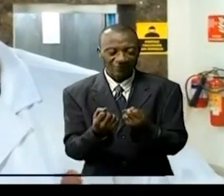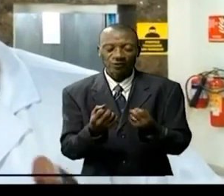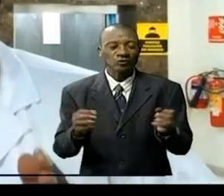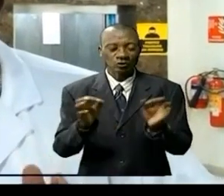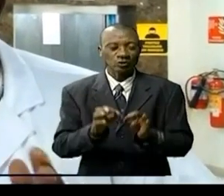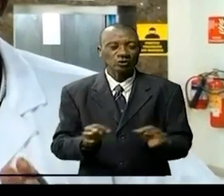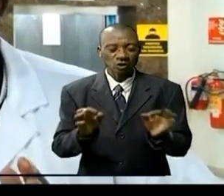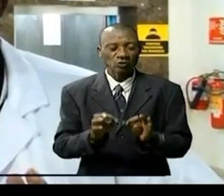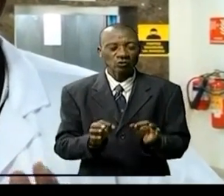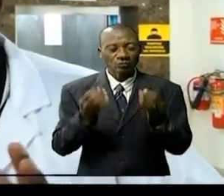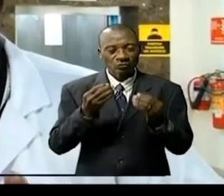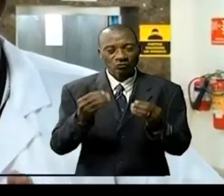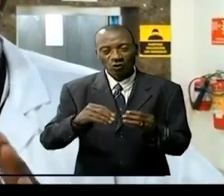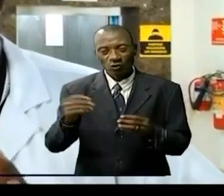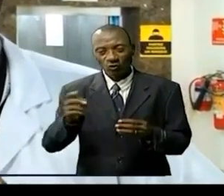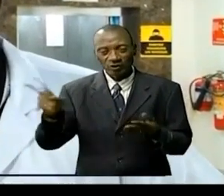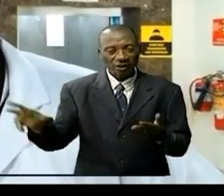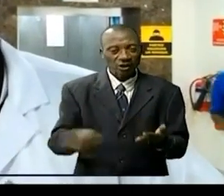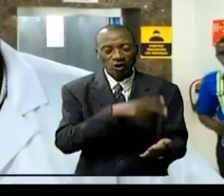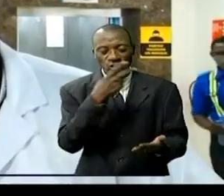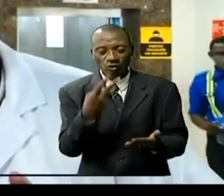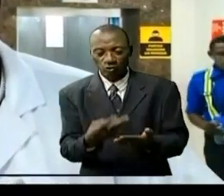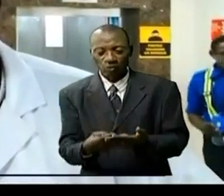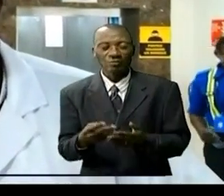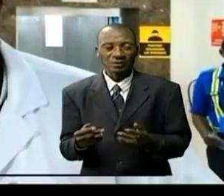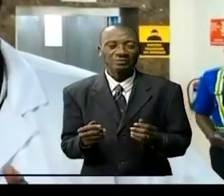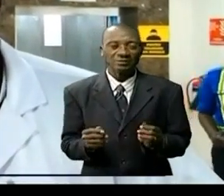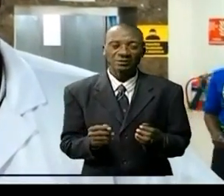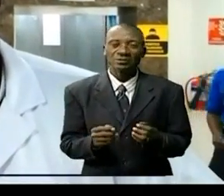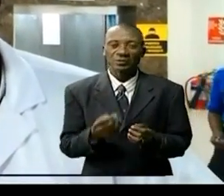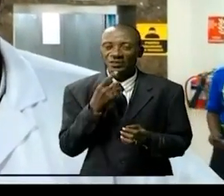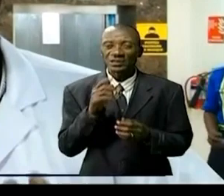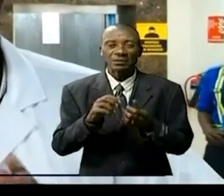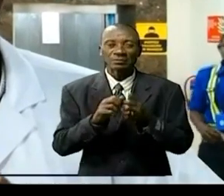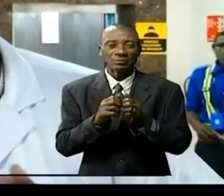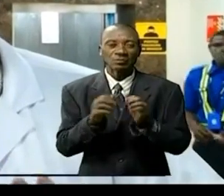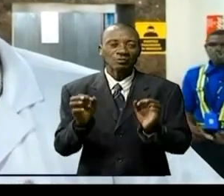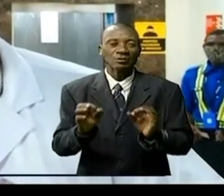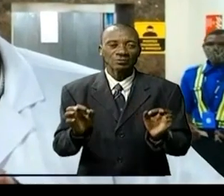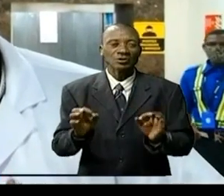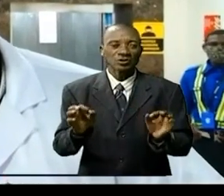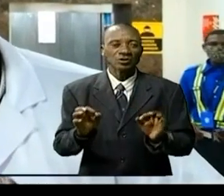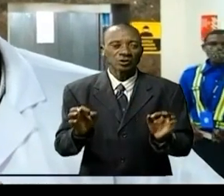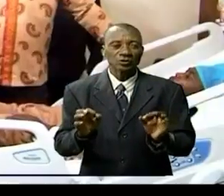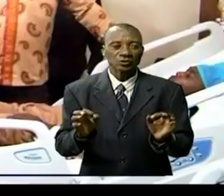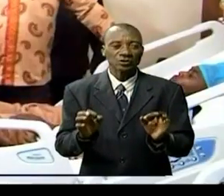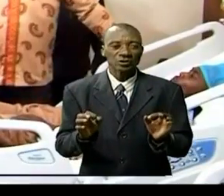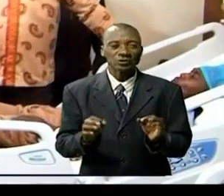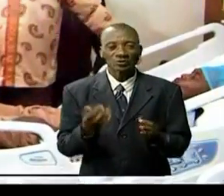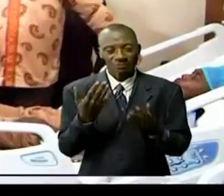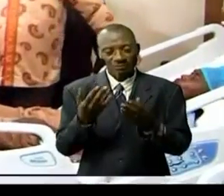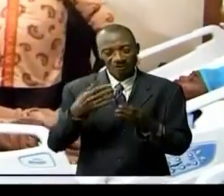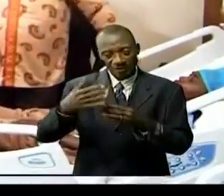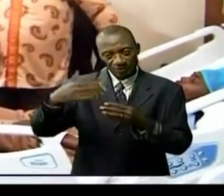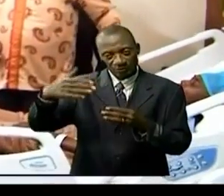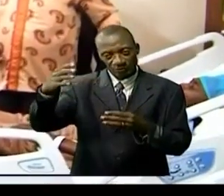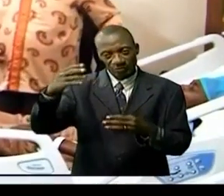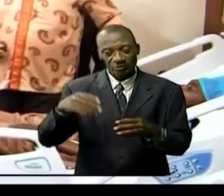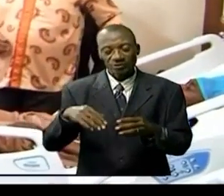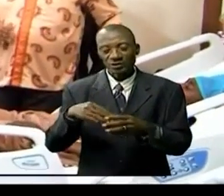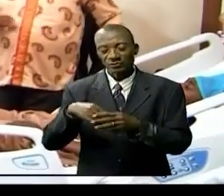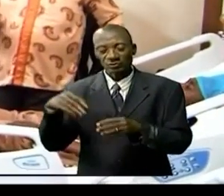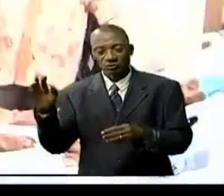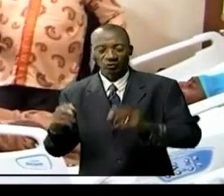celui là les pronostics est vraiment favorable il n'a pas de problème il est stable qui pourra certainement sortir dans les jours à venir le deuxième cas il